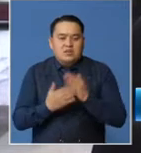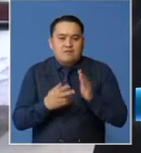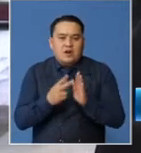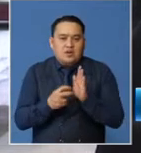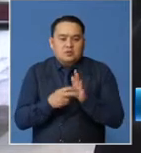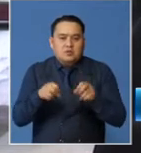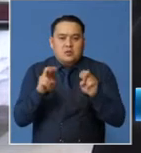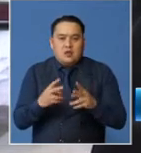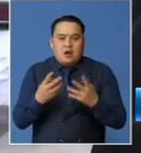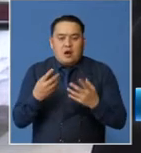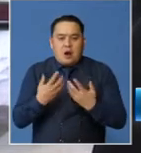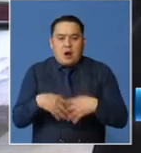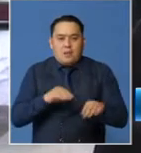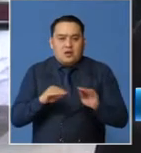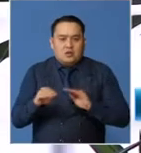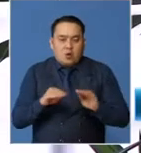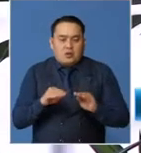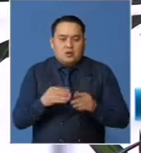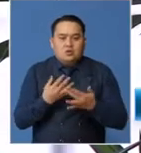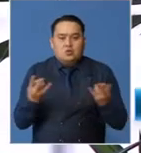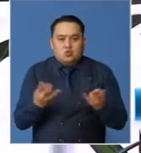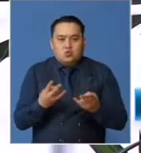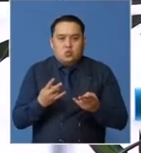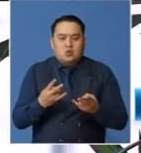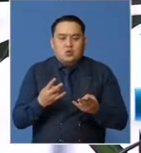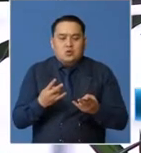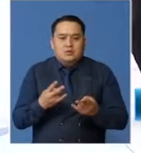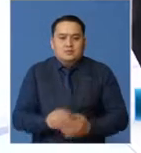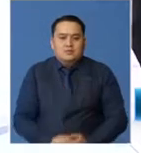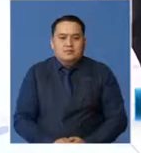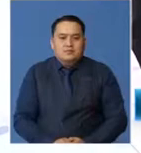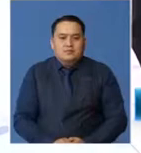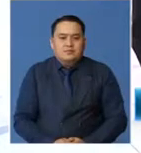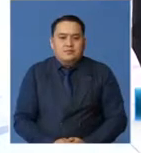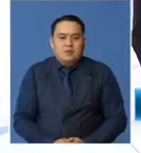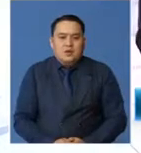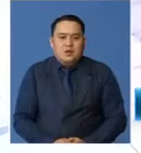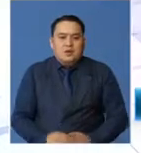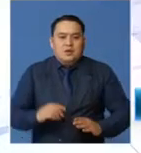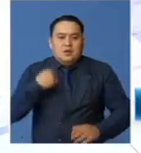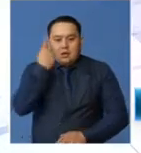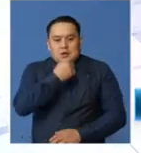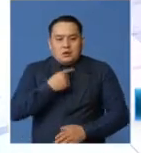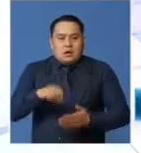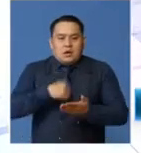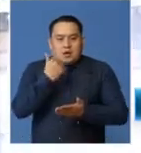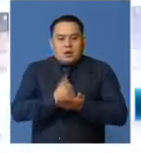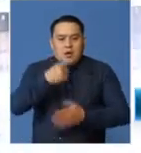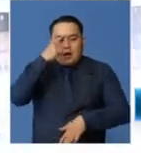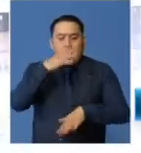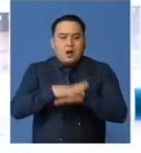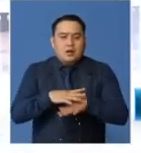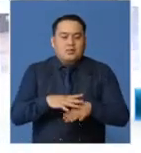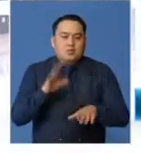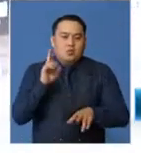800 специальных аппаратов передвижения и прочие необходимые устройства и вещи. Ситуацию на личный контроль взял глава региона Амандык Баталов.